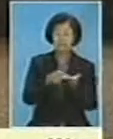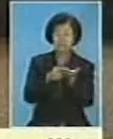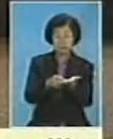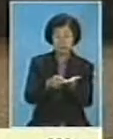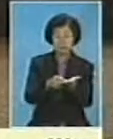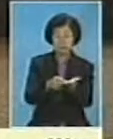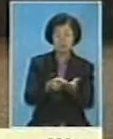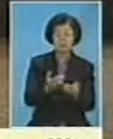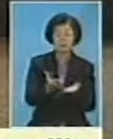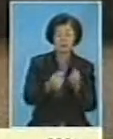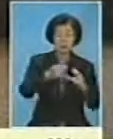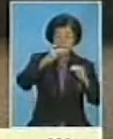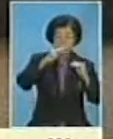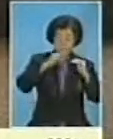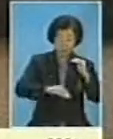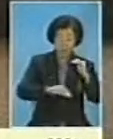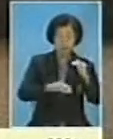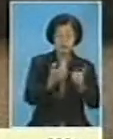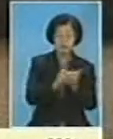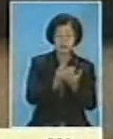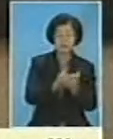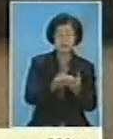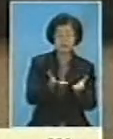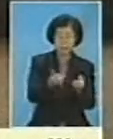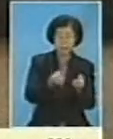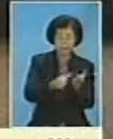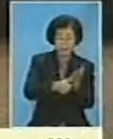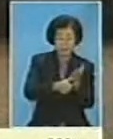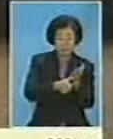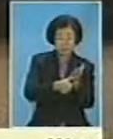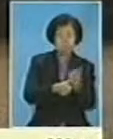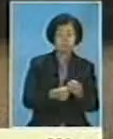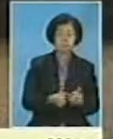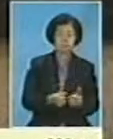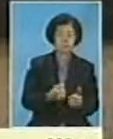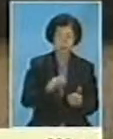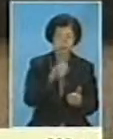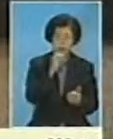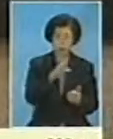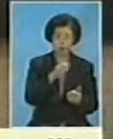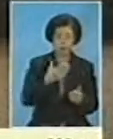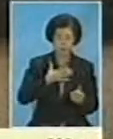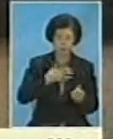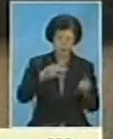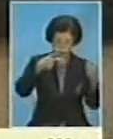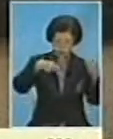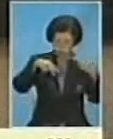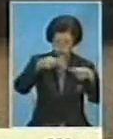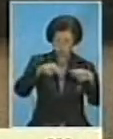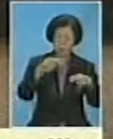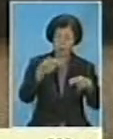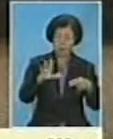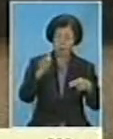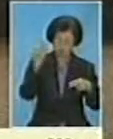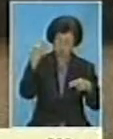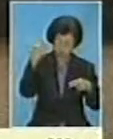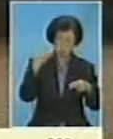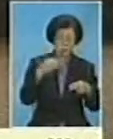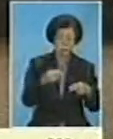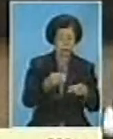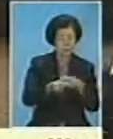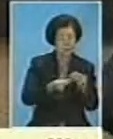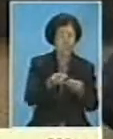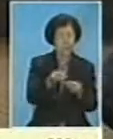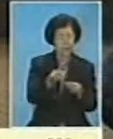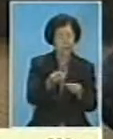ำนำนั้นขอเรียนยืนยันว่าผมได้พิจารณาในขณะนั้นแล้วว่าการข